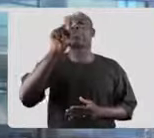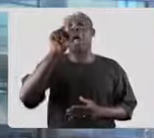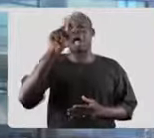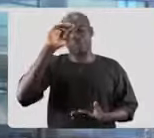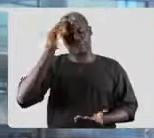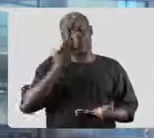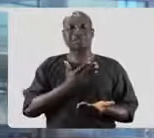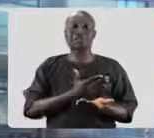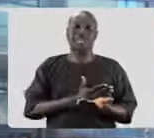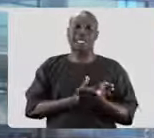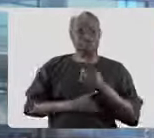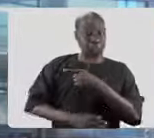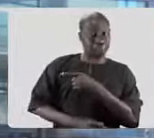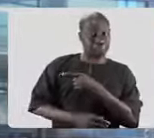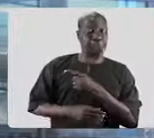pe. Enono.